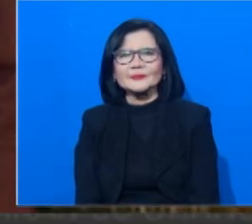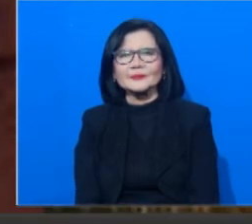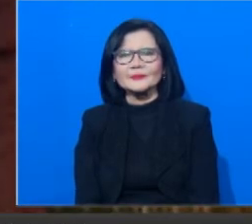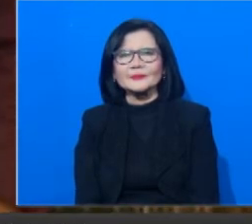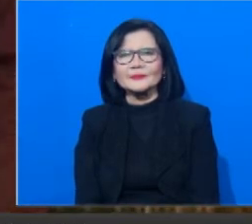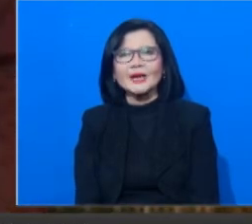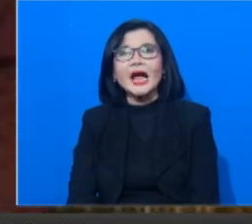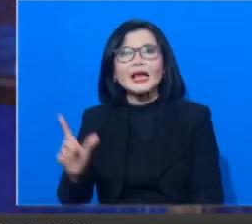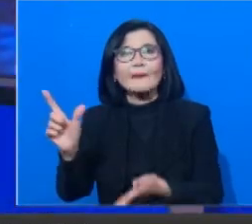Bandung Jawa Barat